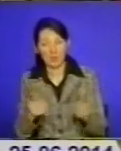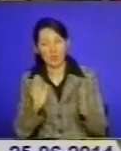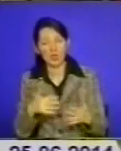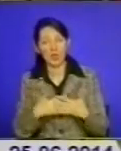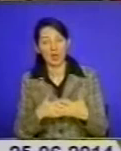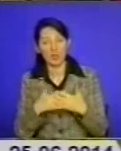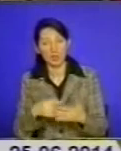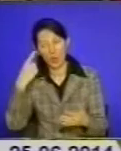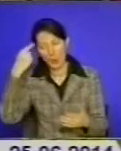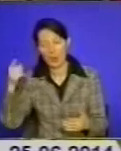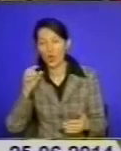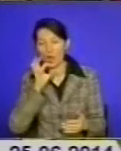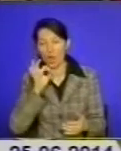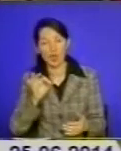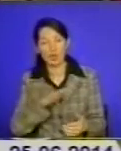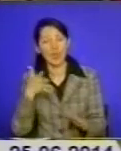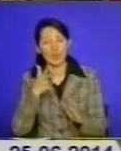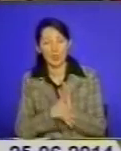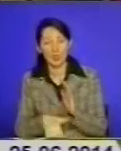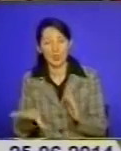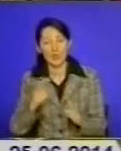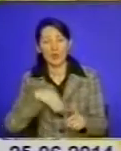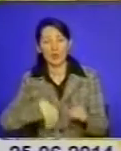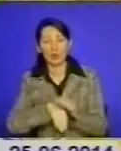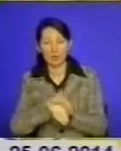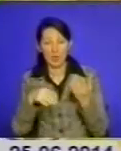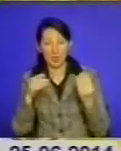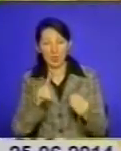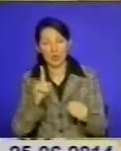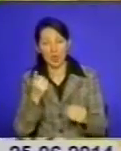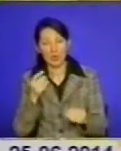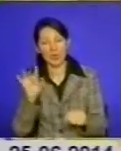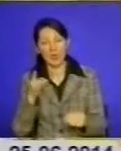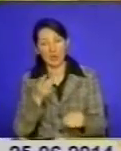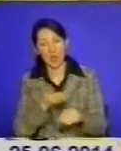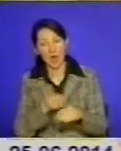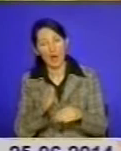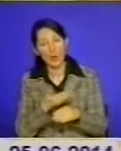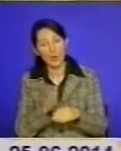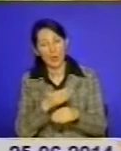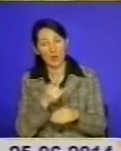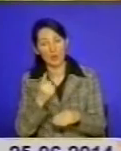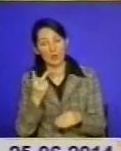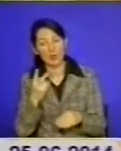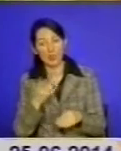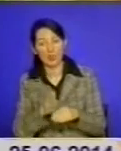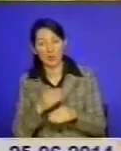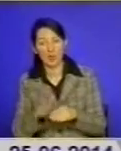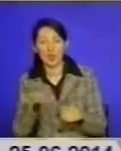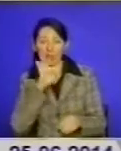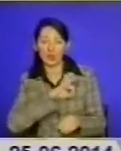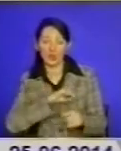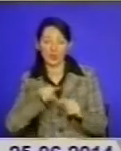активно. Психологи радять не витрачати усі відпускні дні за один раз, а поділити їх на 2-3 частини і використовувати через 4-5